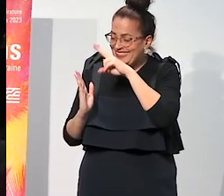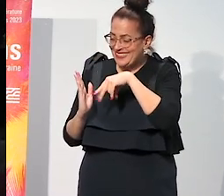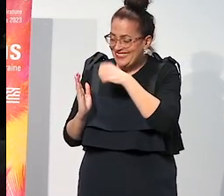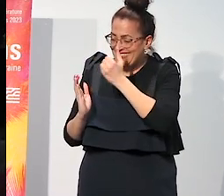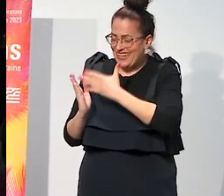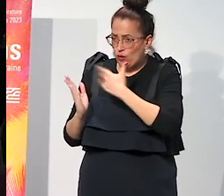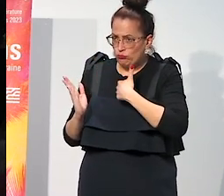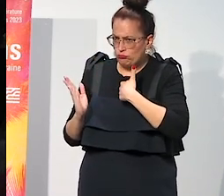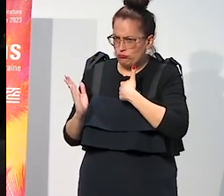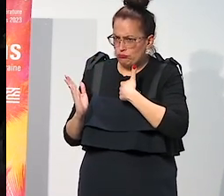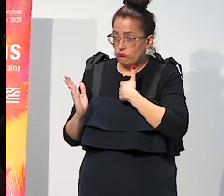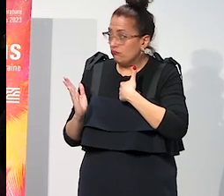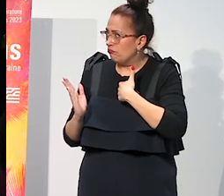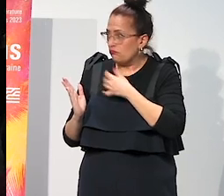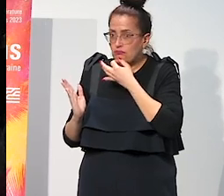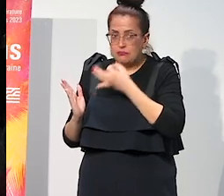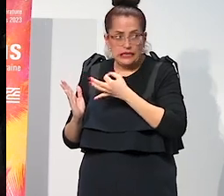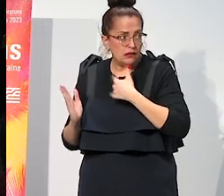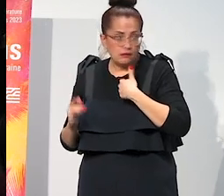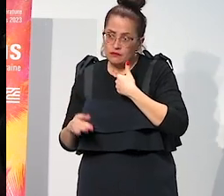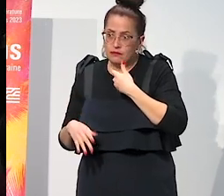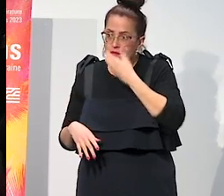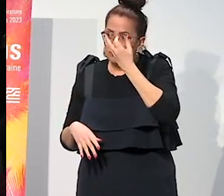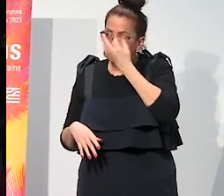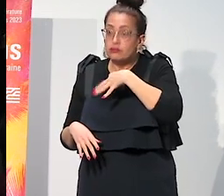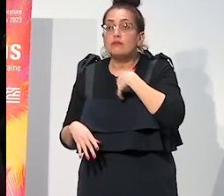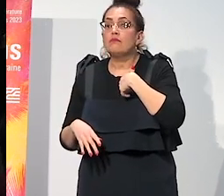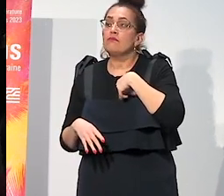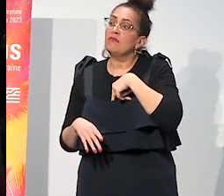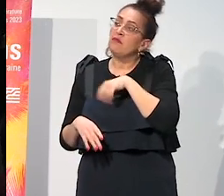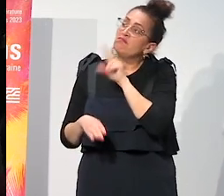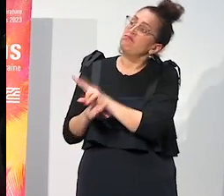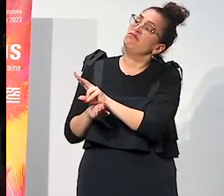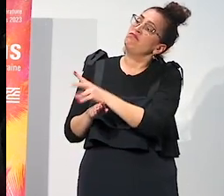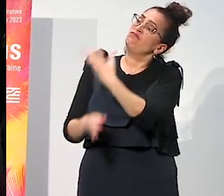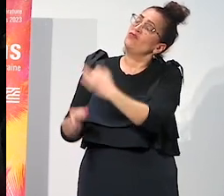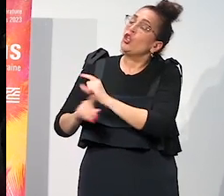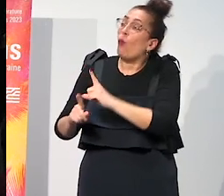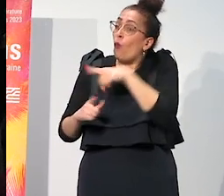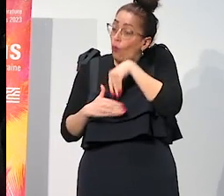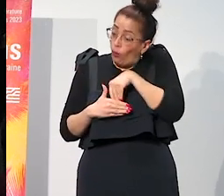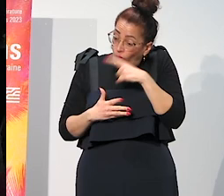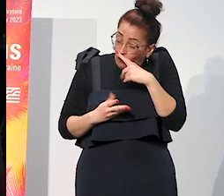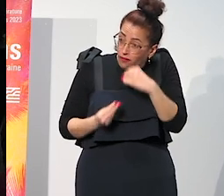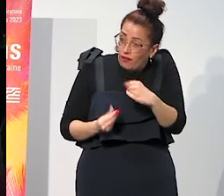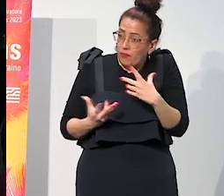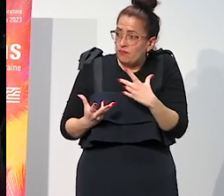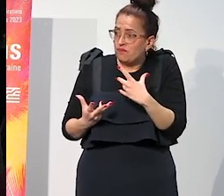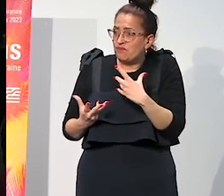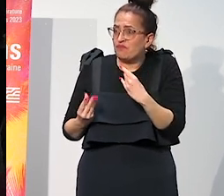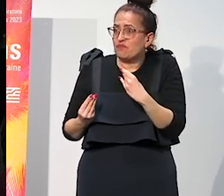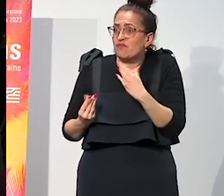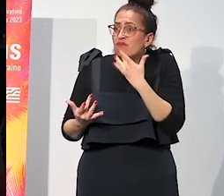enfin, je me permets de le dire, puisque bon, ce n'est pas un jugement, c'est un ressenti. Mais j'ai été déçue.